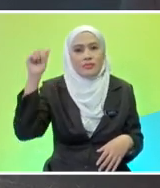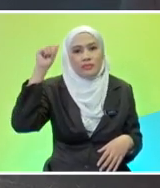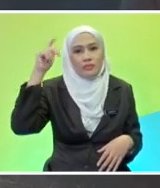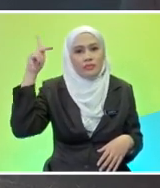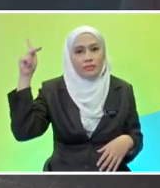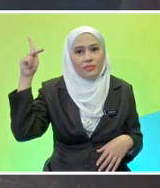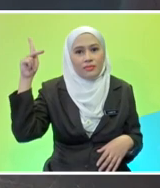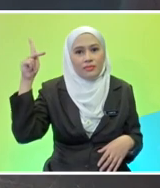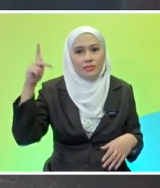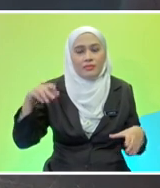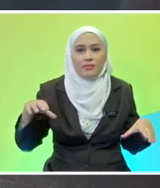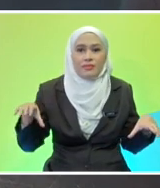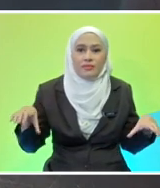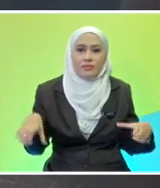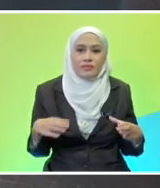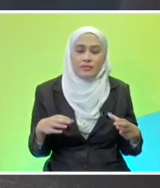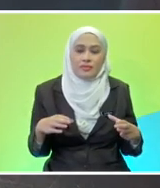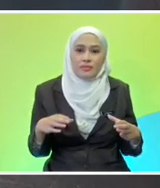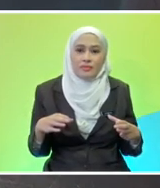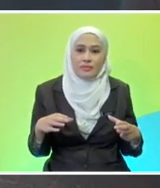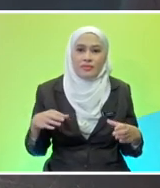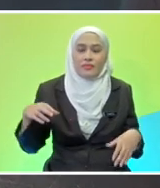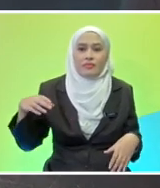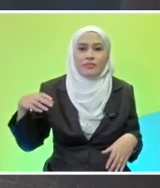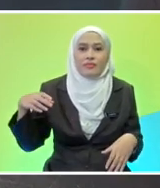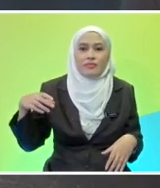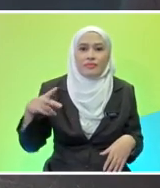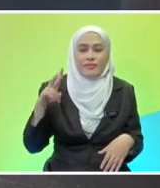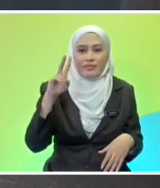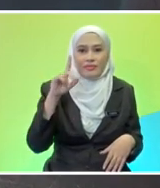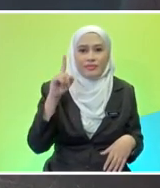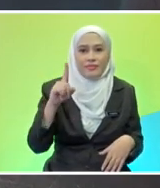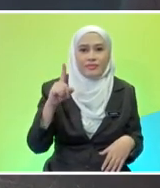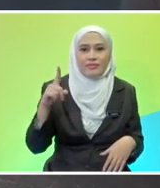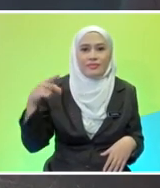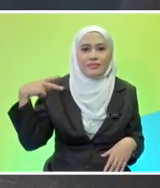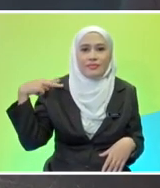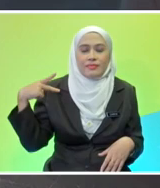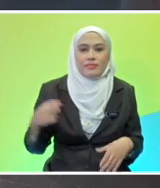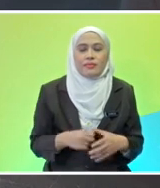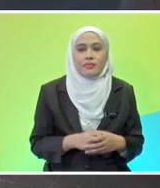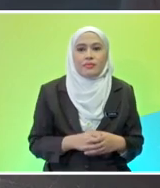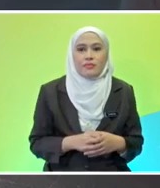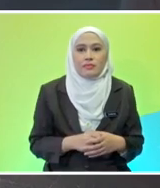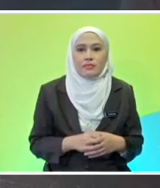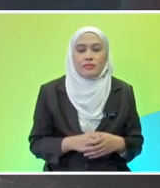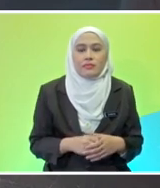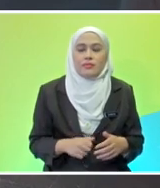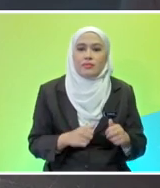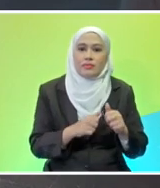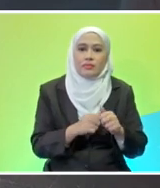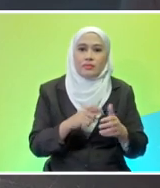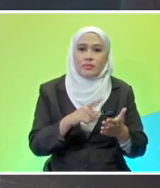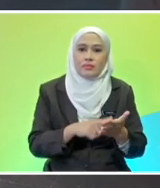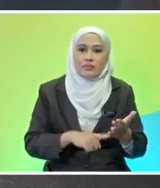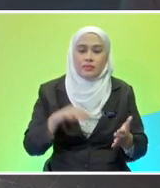contoh penari-penari profesional. Ya, saya penari kebudayaan. Ya, betul. Jadi tak ada masalah. Itu mengikut kreativiti kita. Lepas tu apa lagi